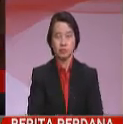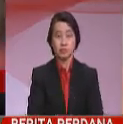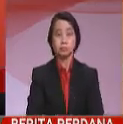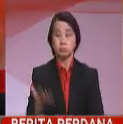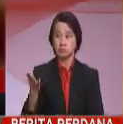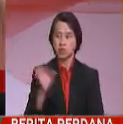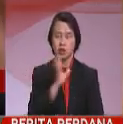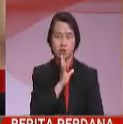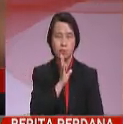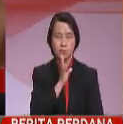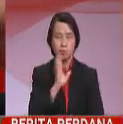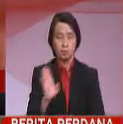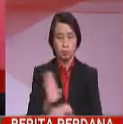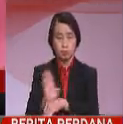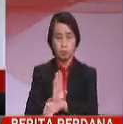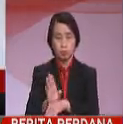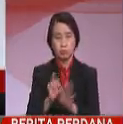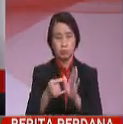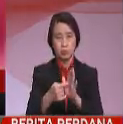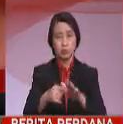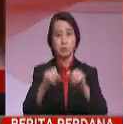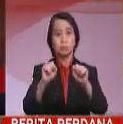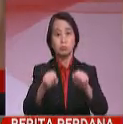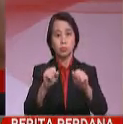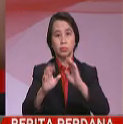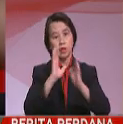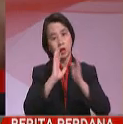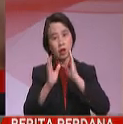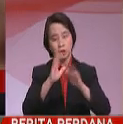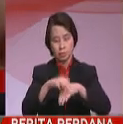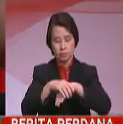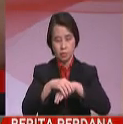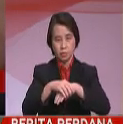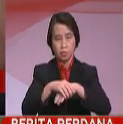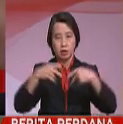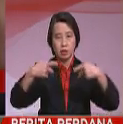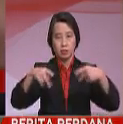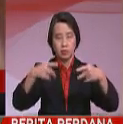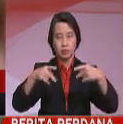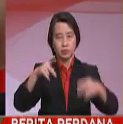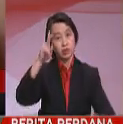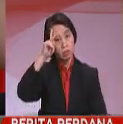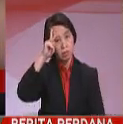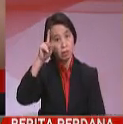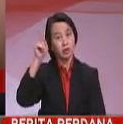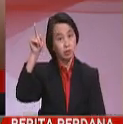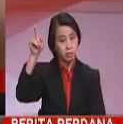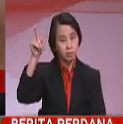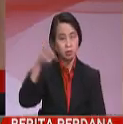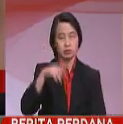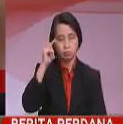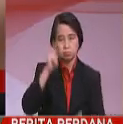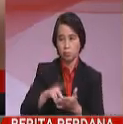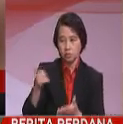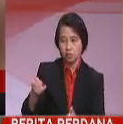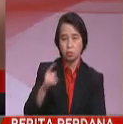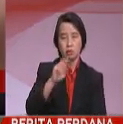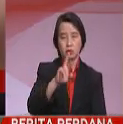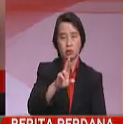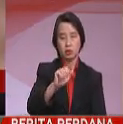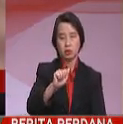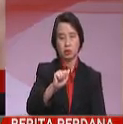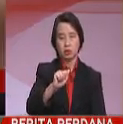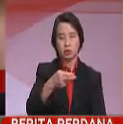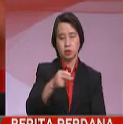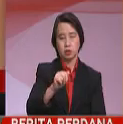Begitulah kepetahan seorang peniaga yang menunjukkan kebolehannya berbahasa Inggeris di Pasar Siti Khadijah, Kelantan. Dikenali Cik Rahimah atau